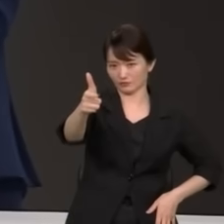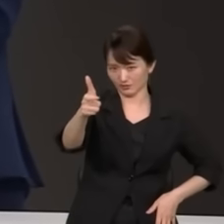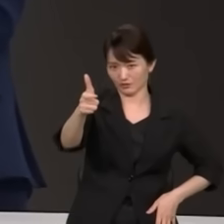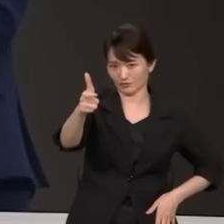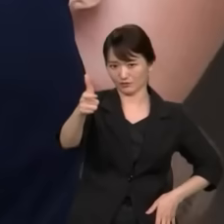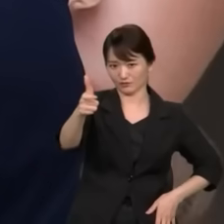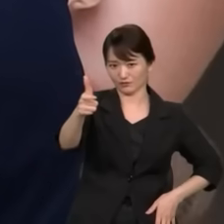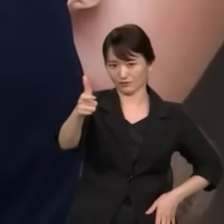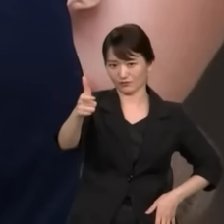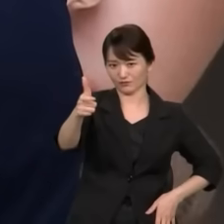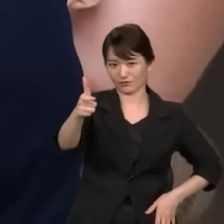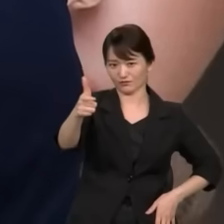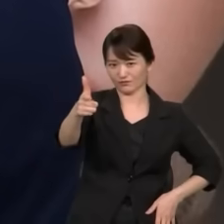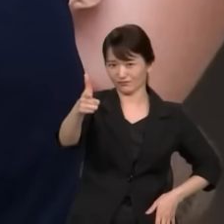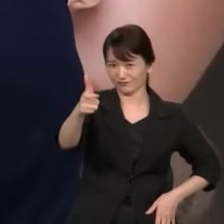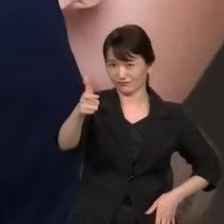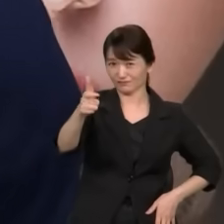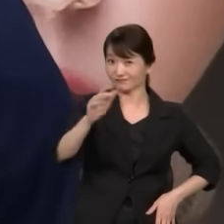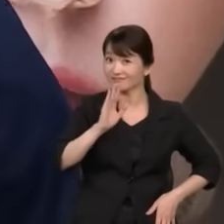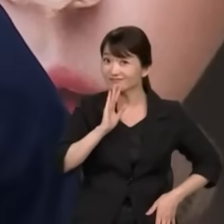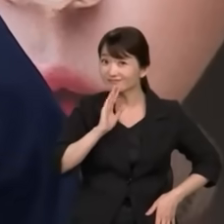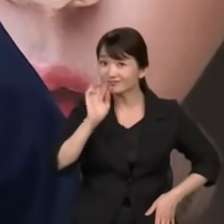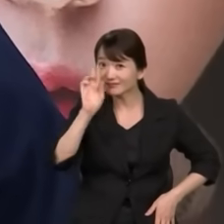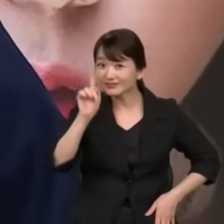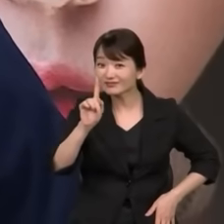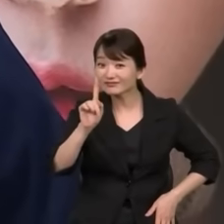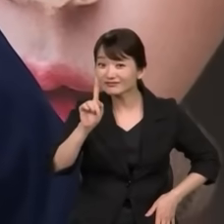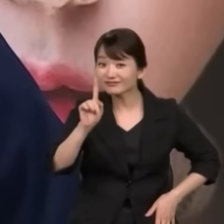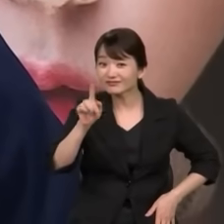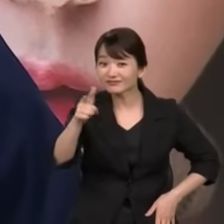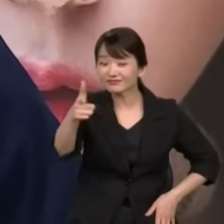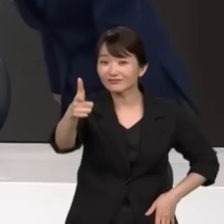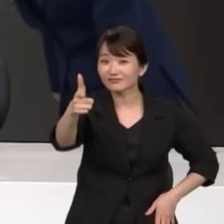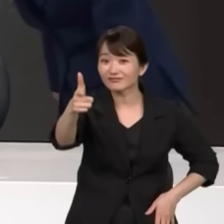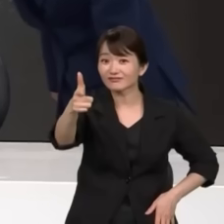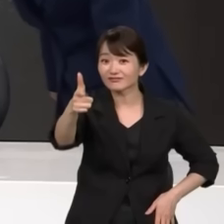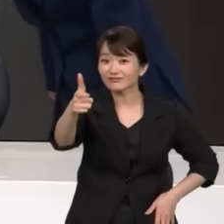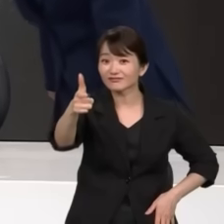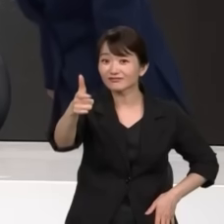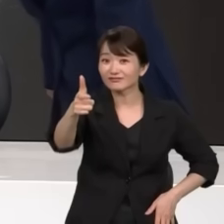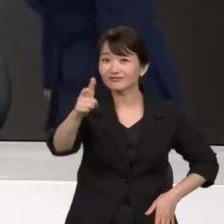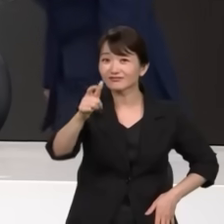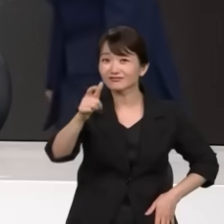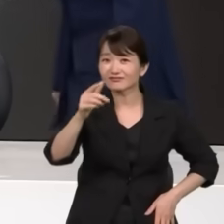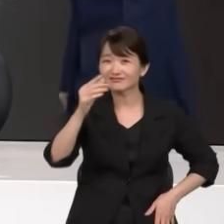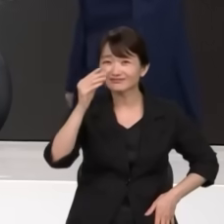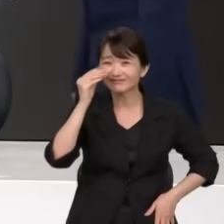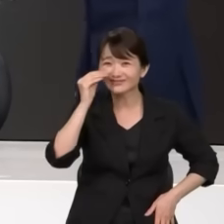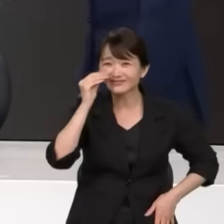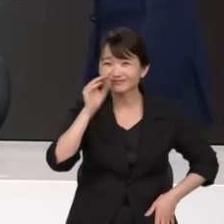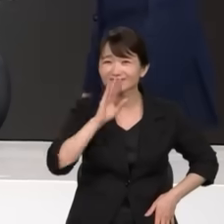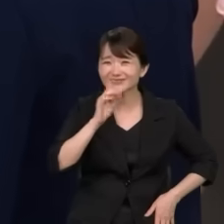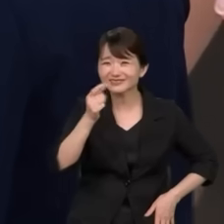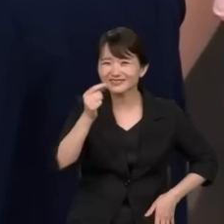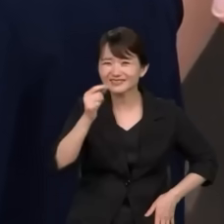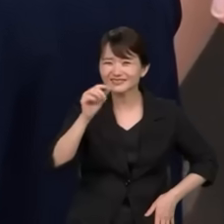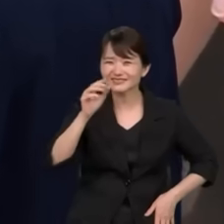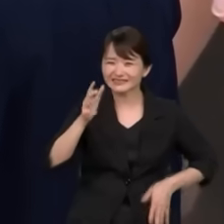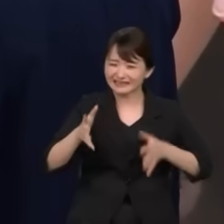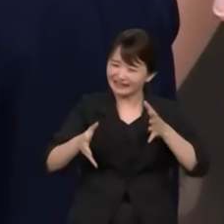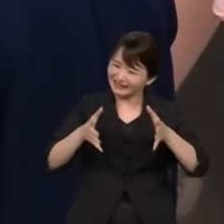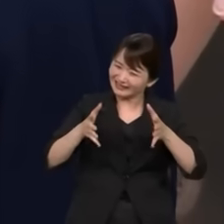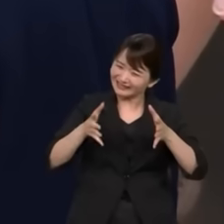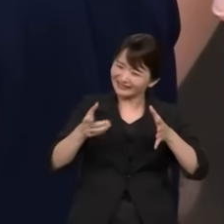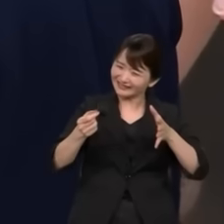예 이게 맞는 겁니까 어 예 뭐 맞는 거 같습니다 많이 어설픈거